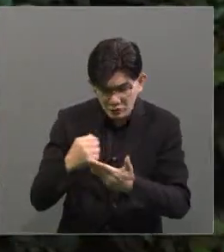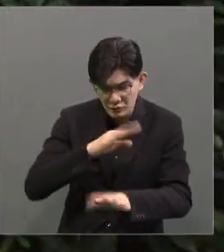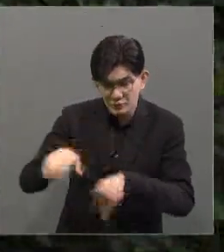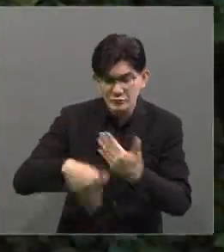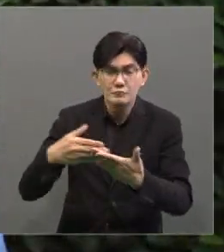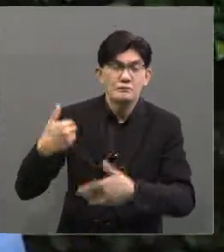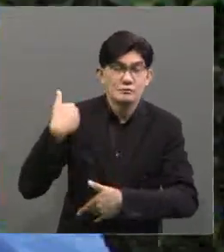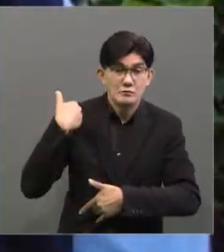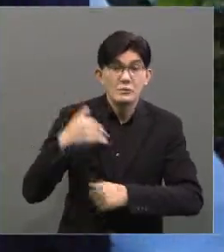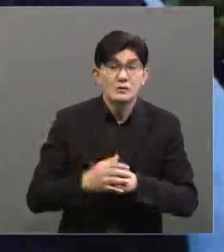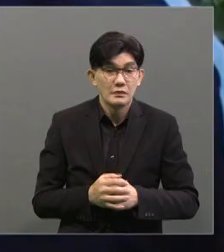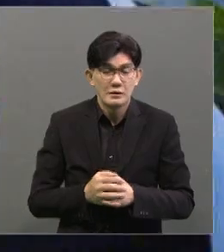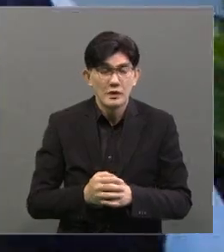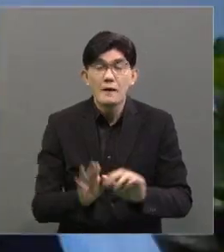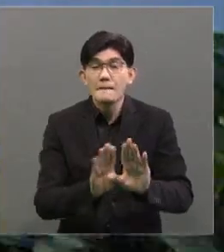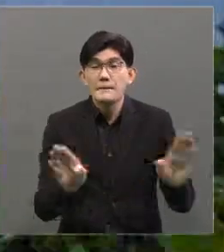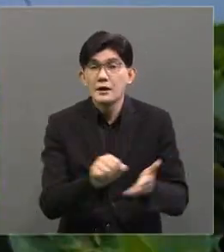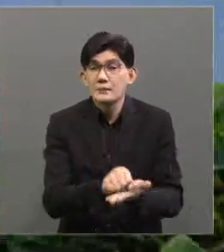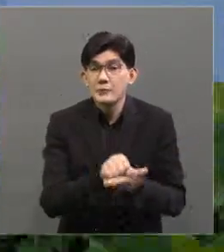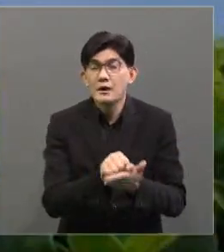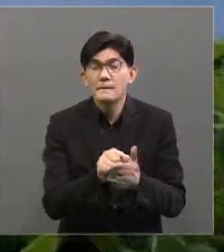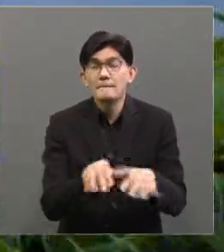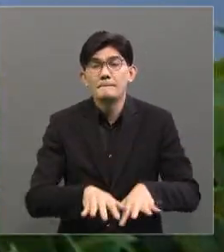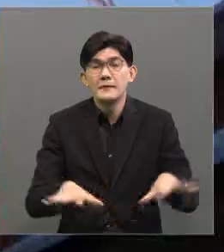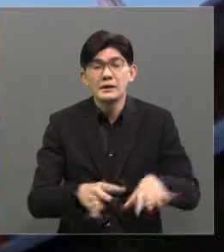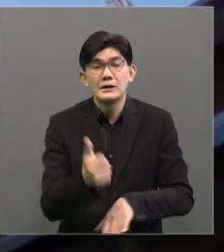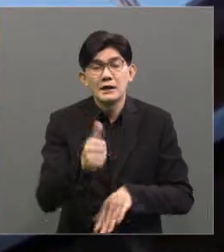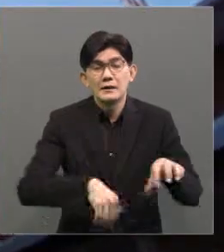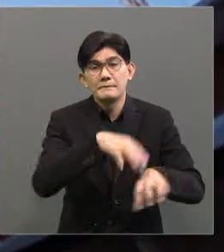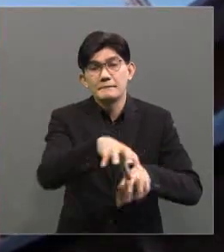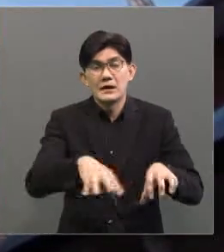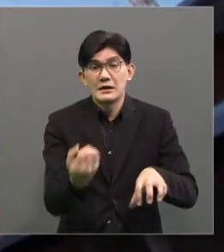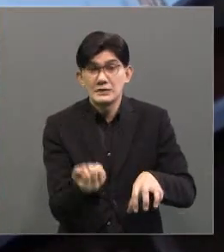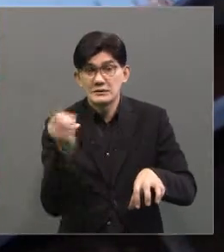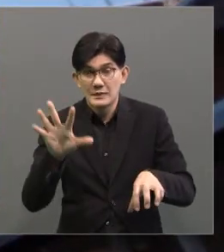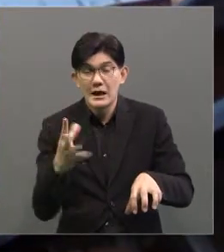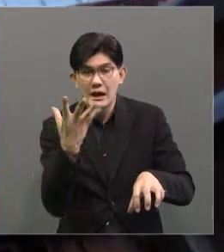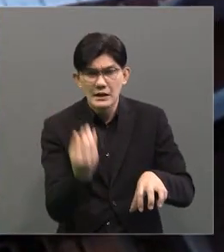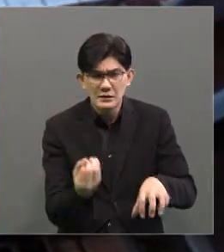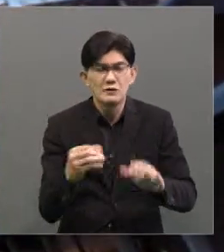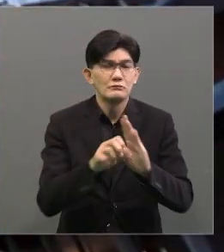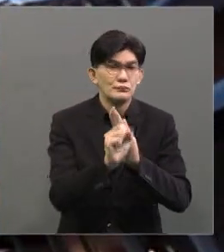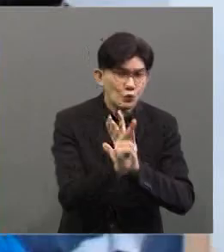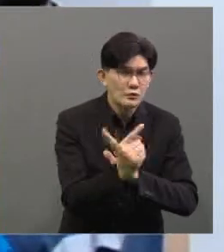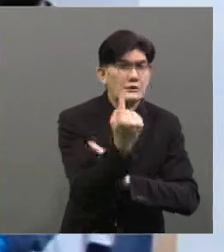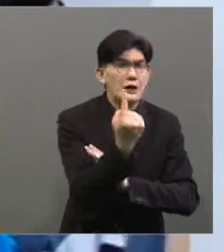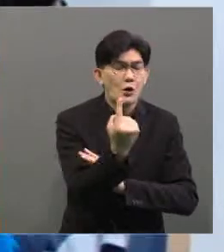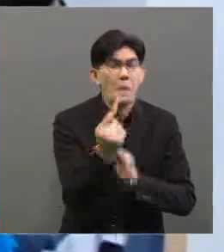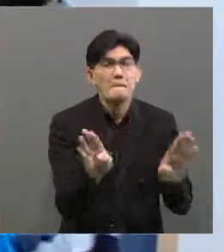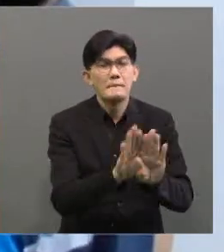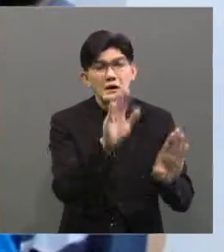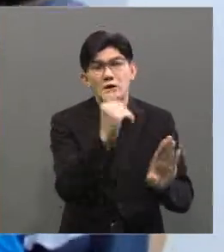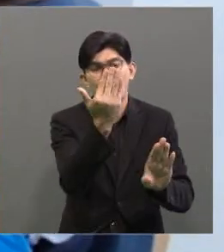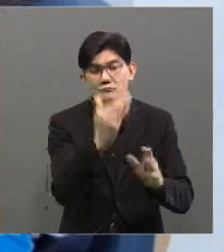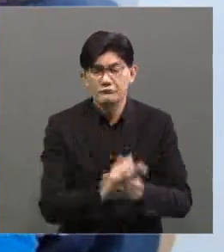ดเบื้องต้นเนี่ยพบว่าเปิดให้บริการตามปกติได้15แห่งจะเหลือเพียงแต่โรงพยาบาลสกลนครที่ยังคงปิดให้บริ